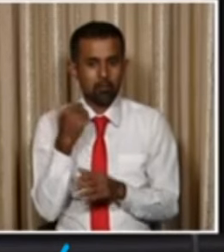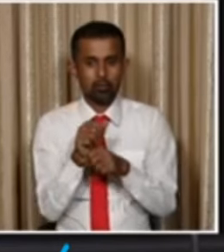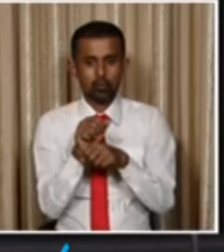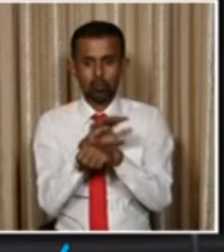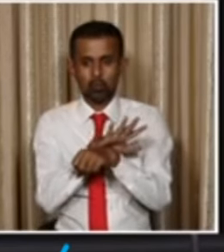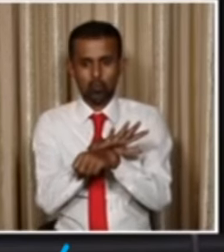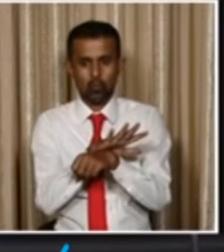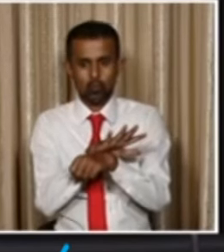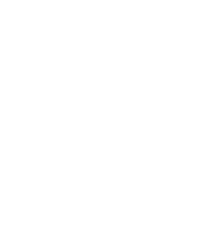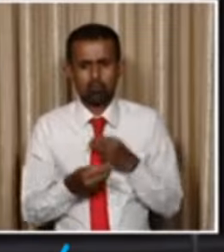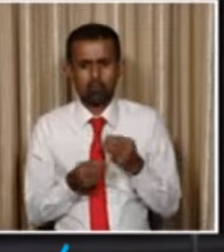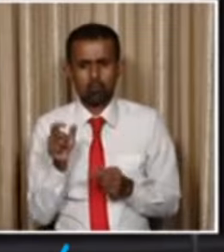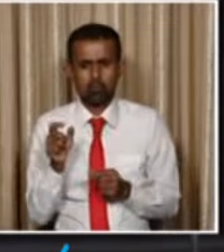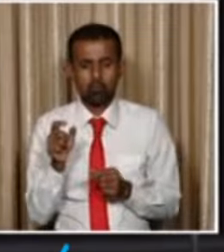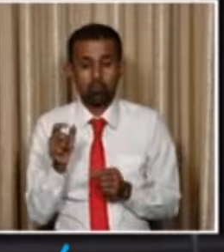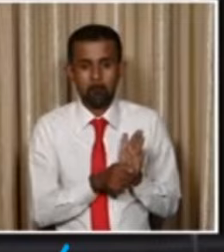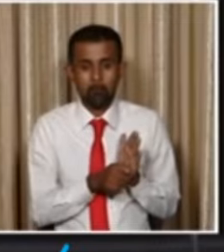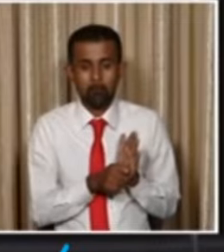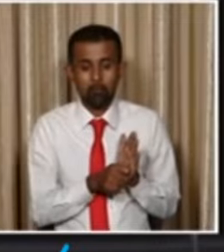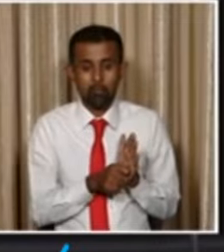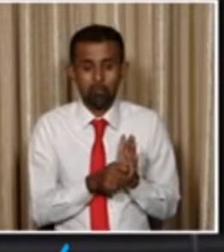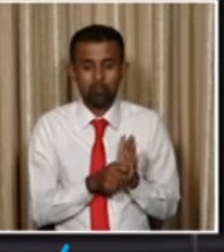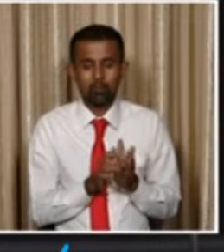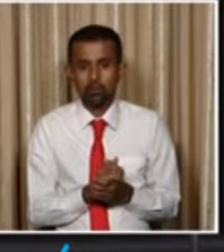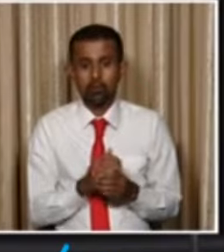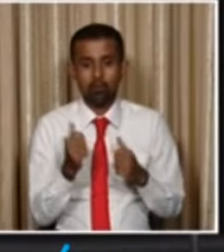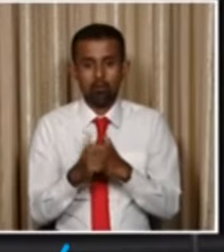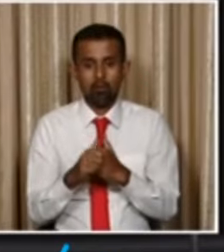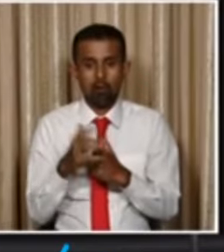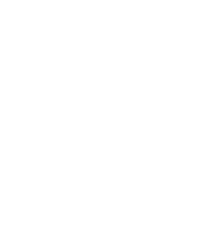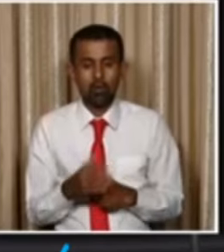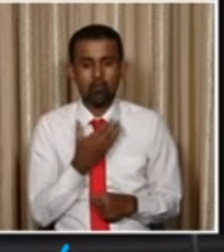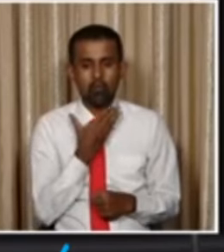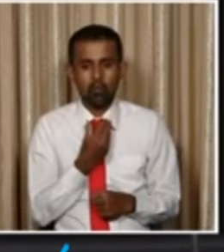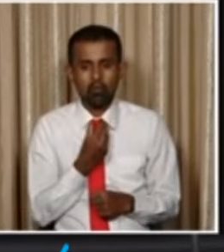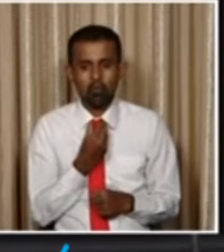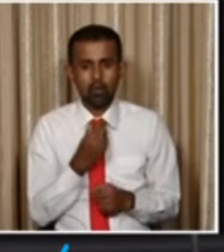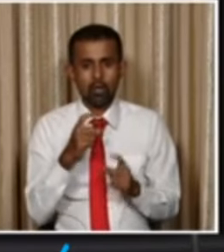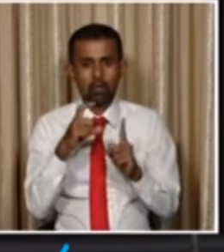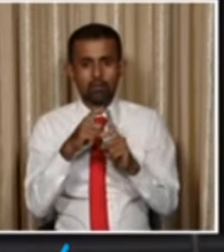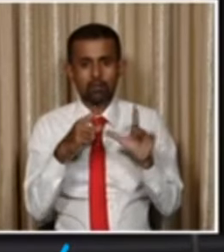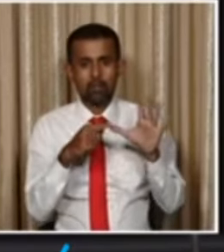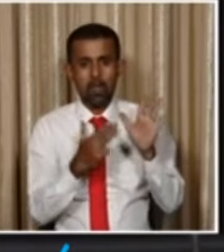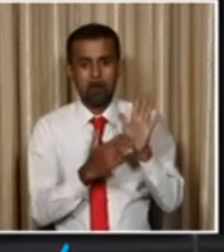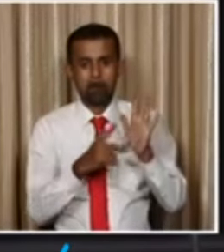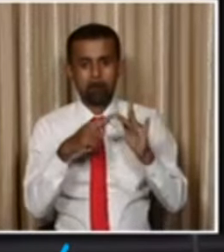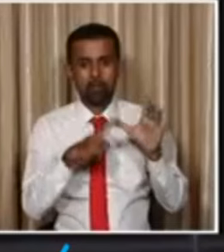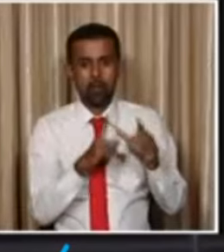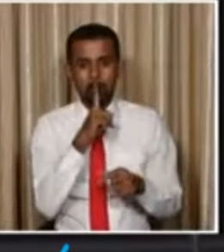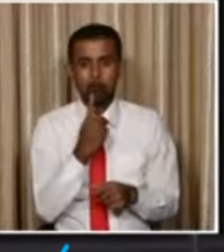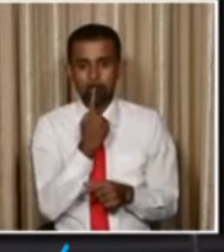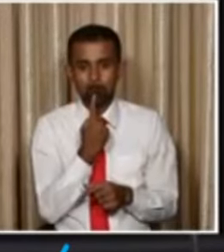தொற்றை கட்டுப்படுத்துவதற்காக போலியான தம்மிக்க பாணியை கொரோனாவுக்கு சிறந்த மருந்து என நமது